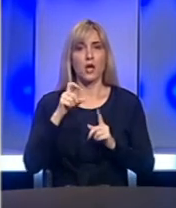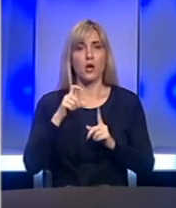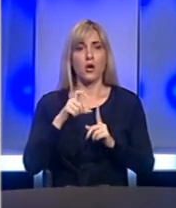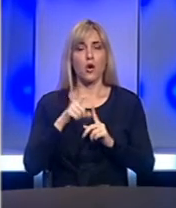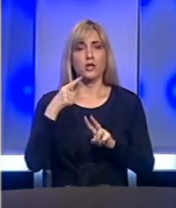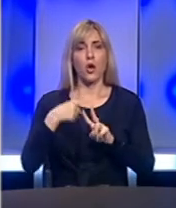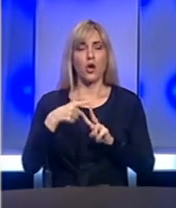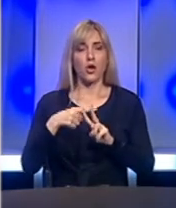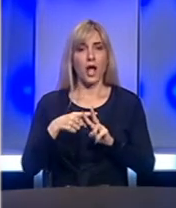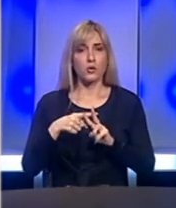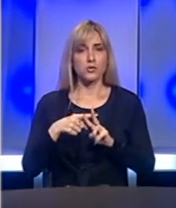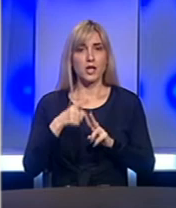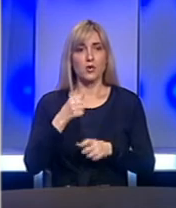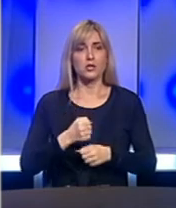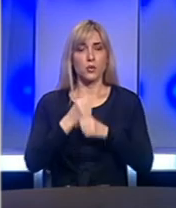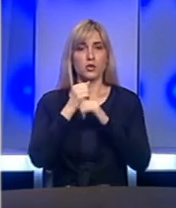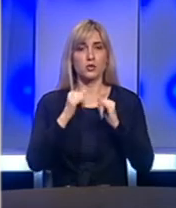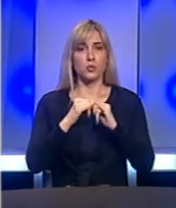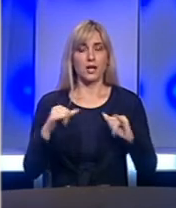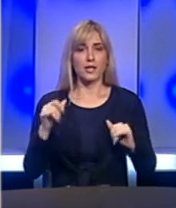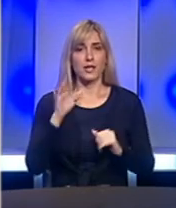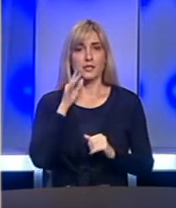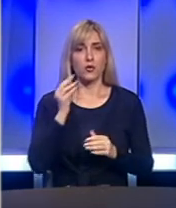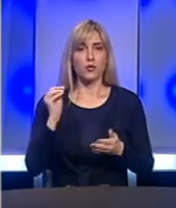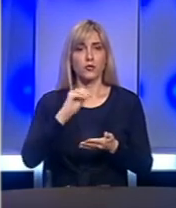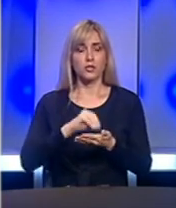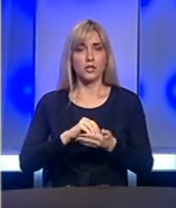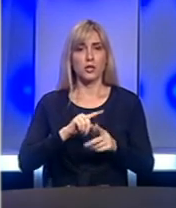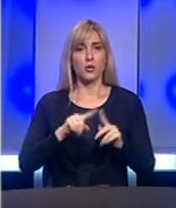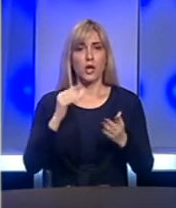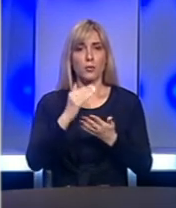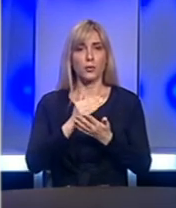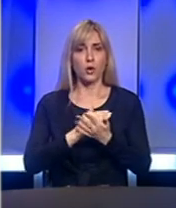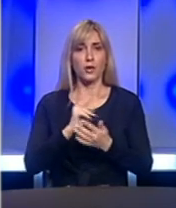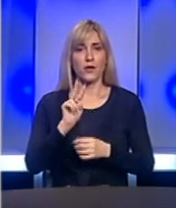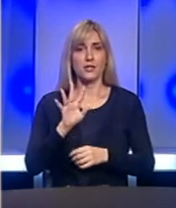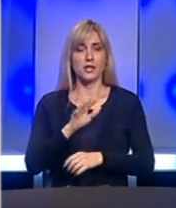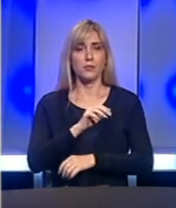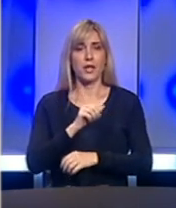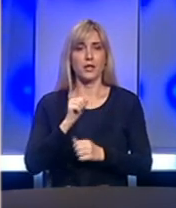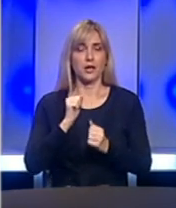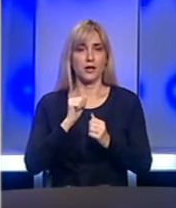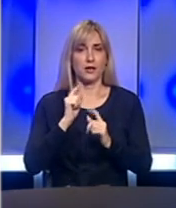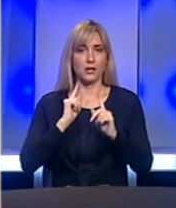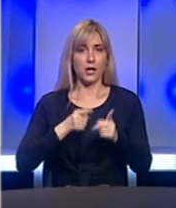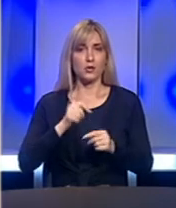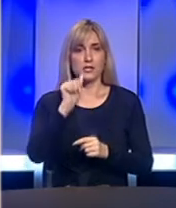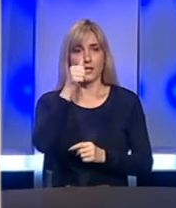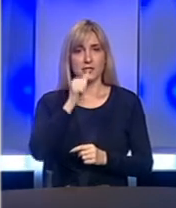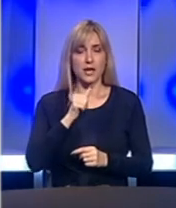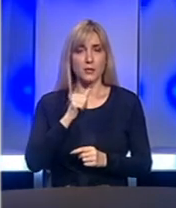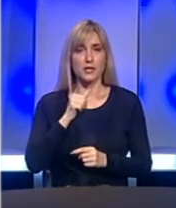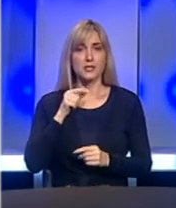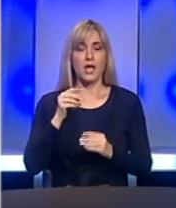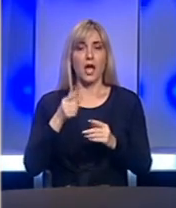holokausta. Uz podršku grada Sarajeva uvrštena je u zvanični program obilježavanja 25 godina od genocida u Srebrenici, a opus se sastoji